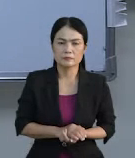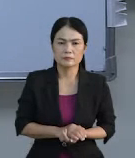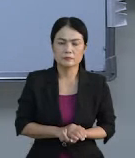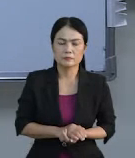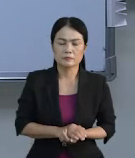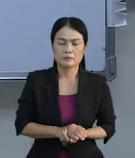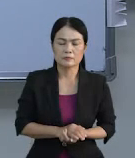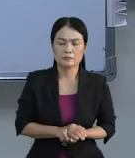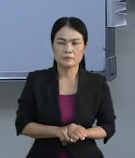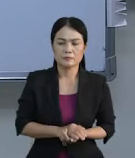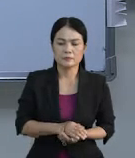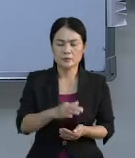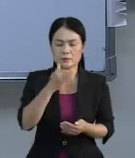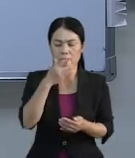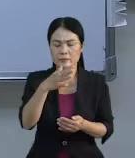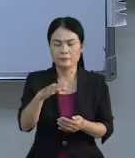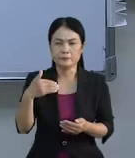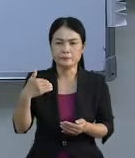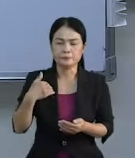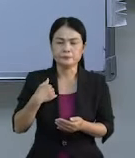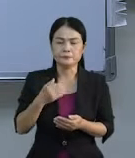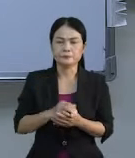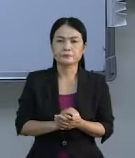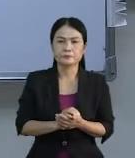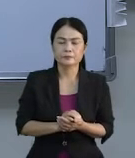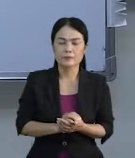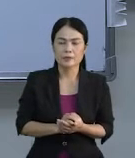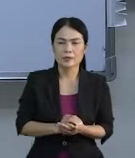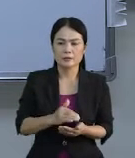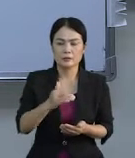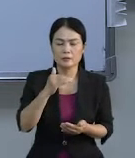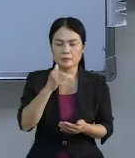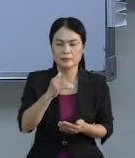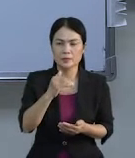បាទសមុទ្រគឺមានសាគរ